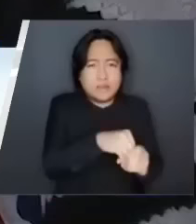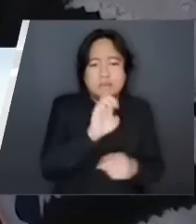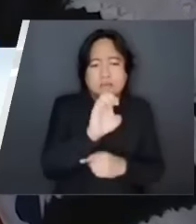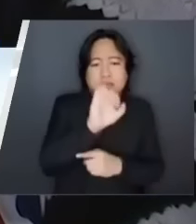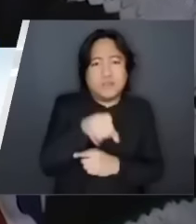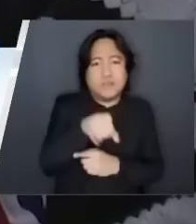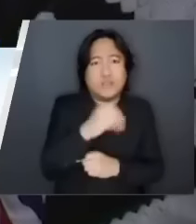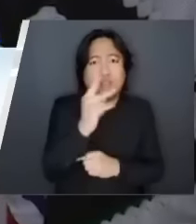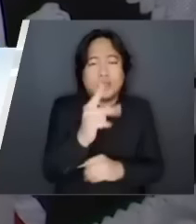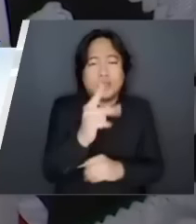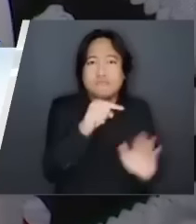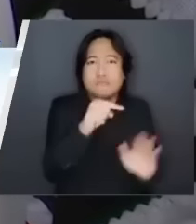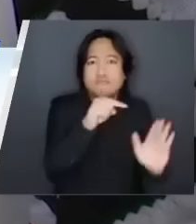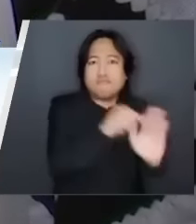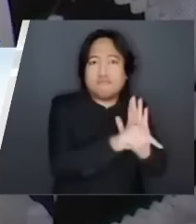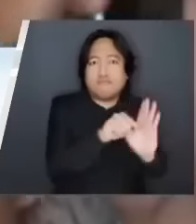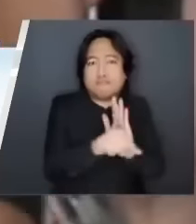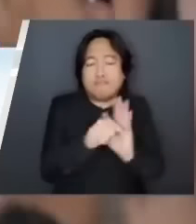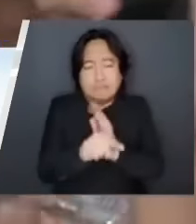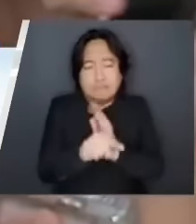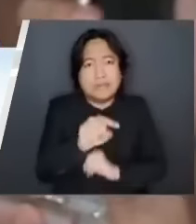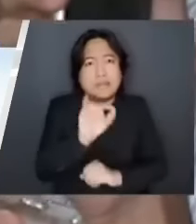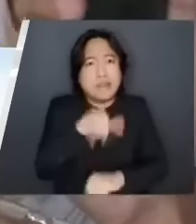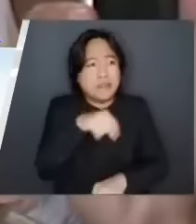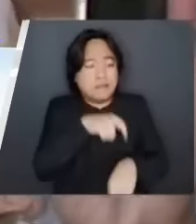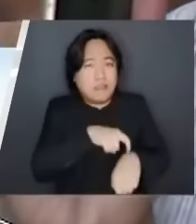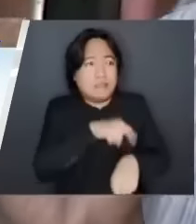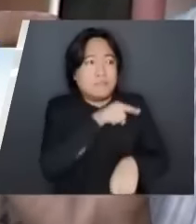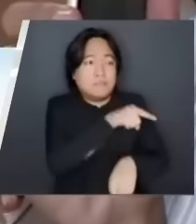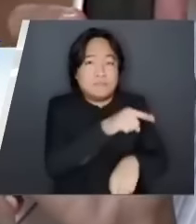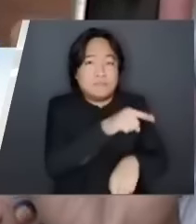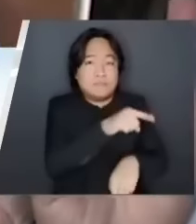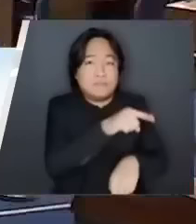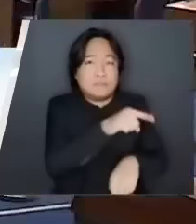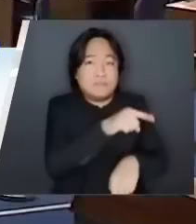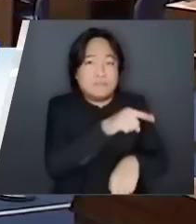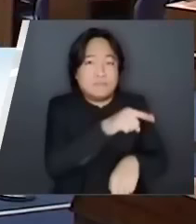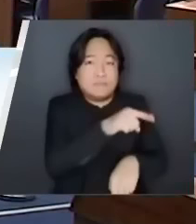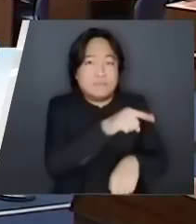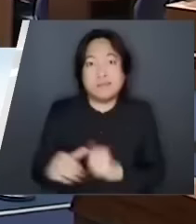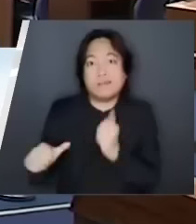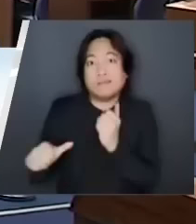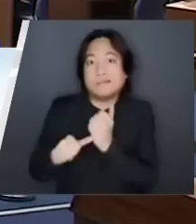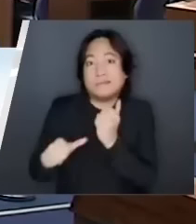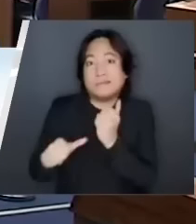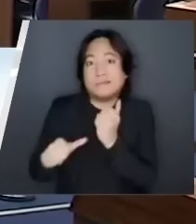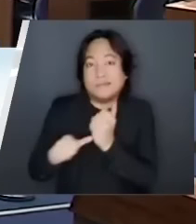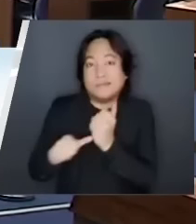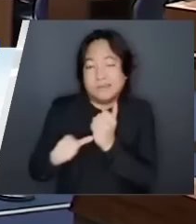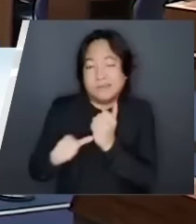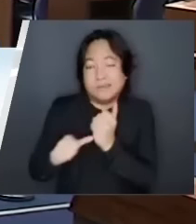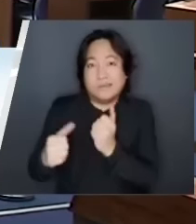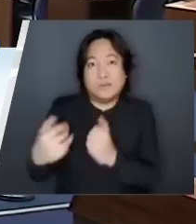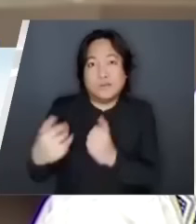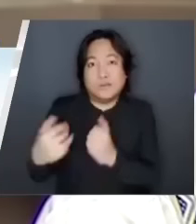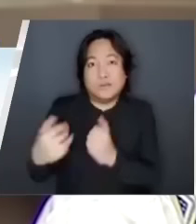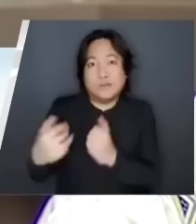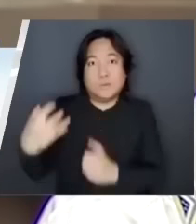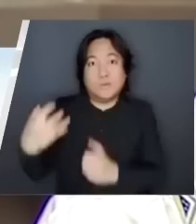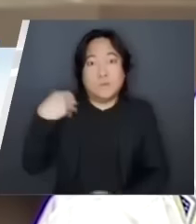City. Ayon sa House Secretary General, susuriin nila ang complaint base sa mga alituntunin ng impeachment